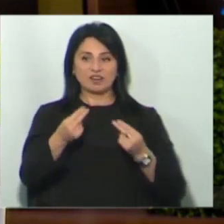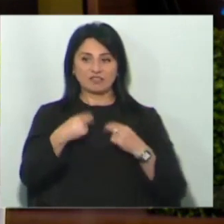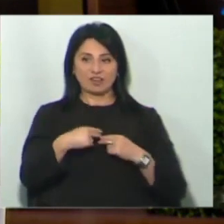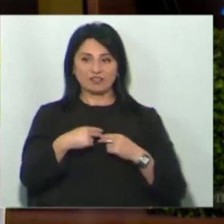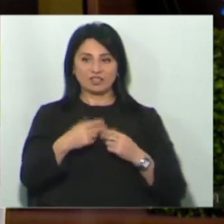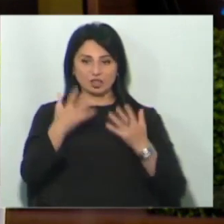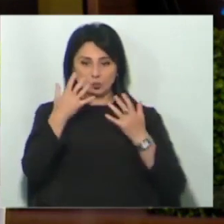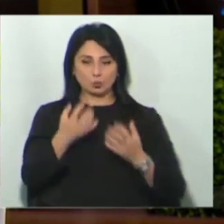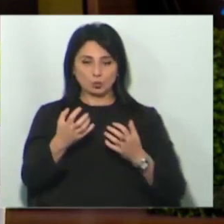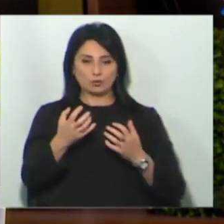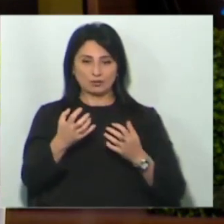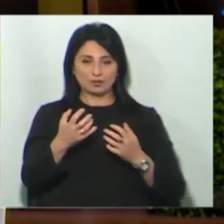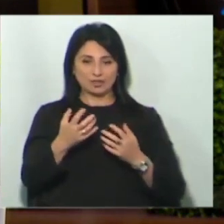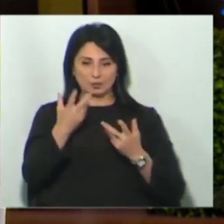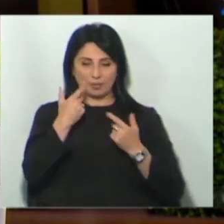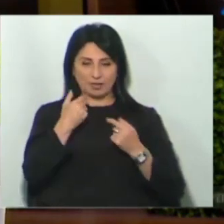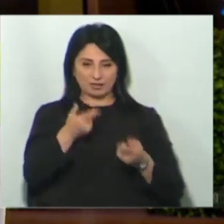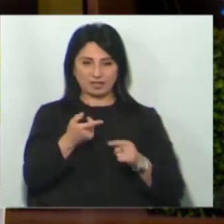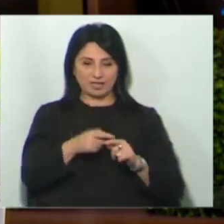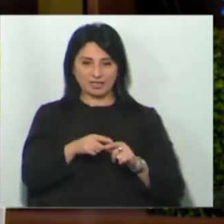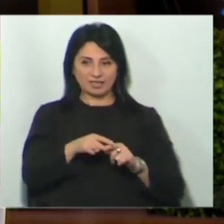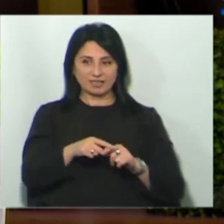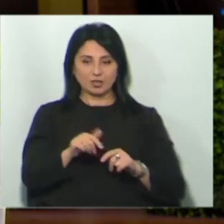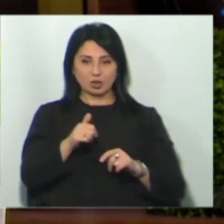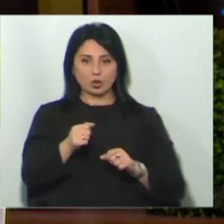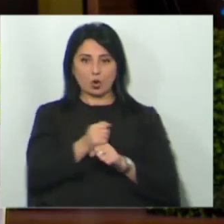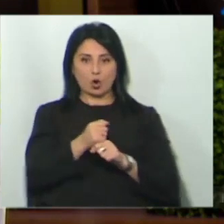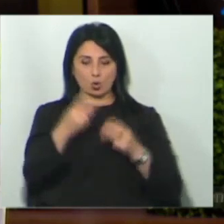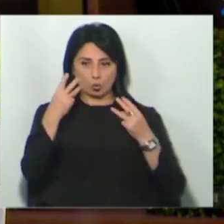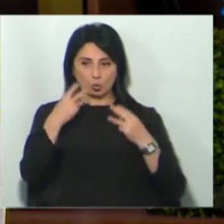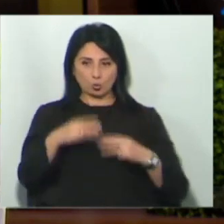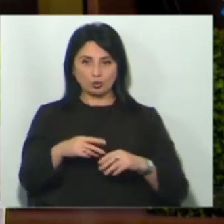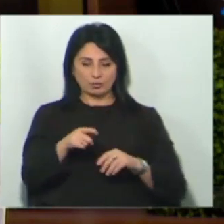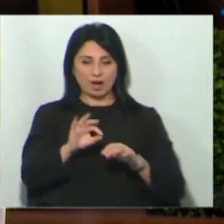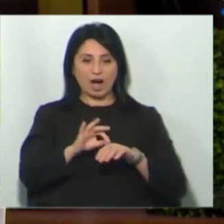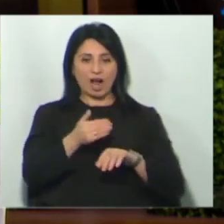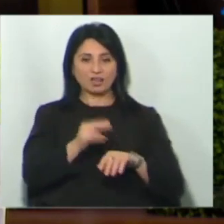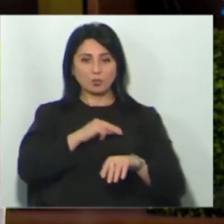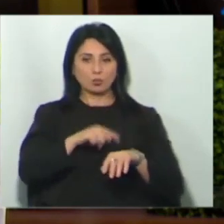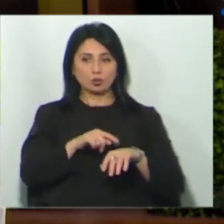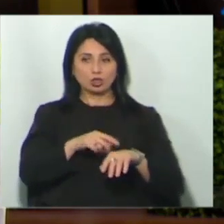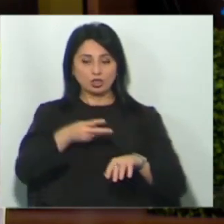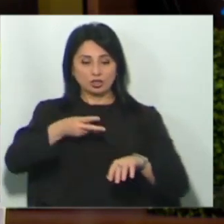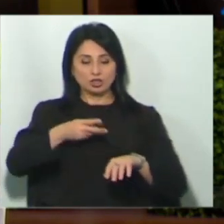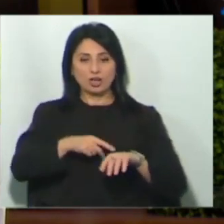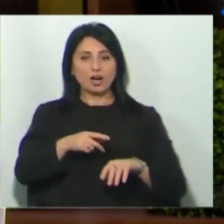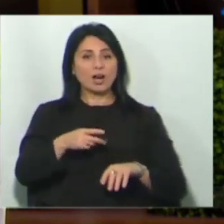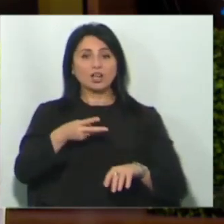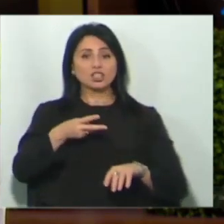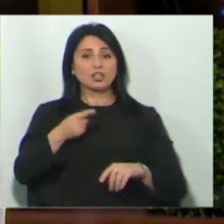gvatslevs muk shedarebit muk sheperilobas. Da aghikmeba rogorc ruji. Aghikmeba rogorc ruji. Am dros ruji es